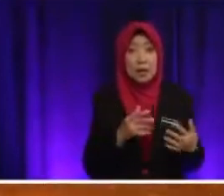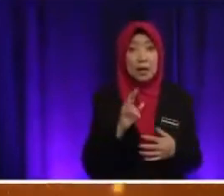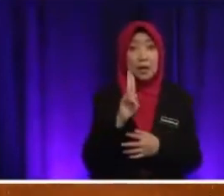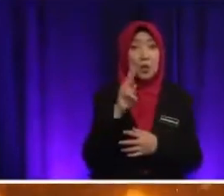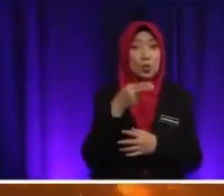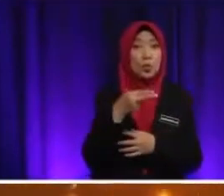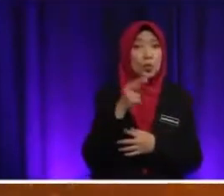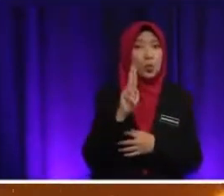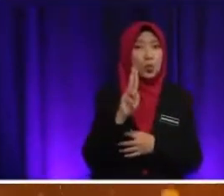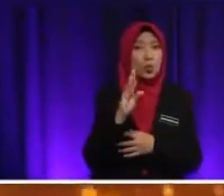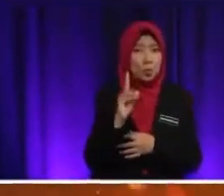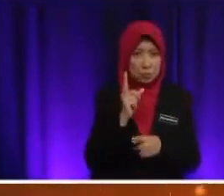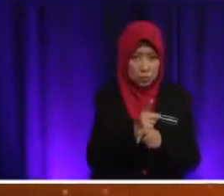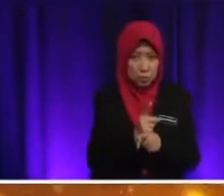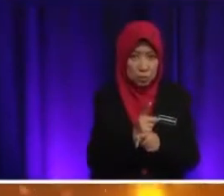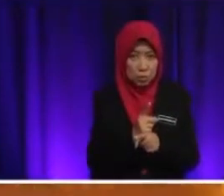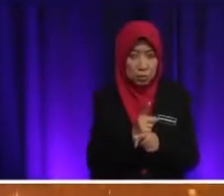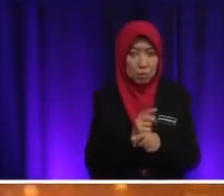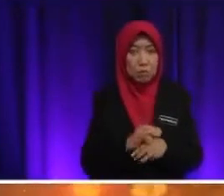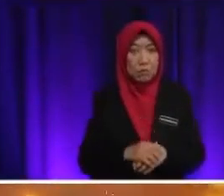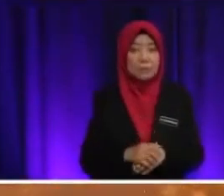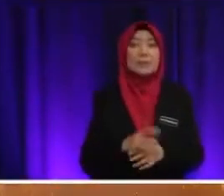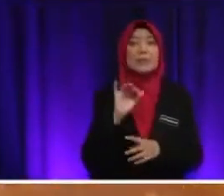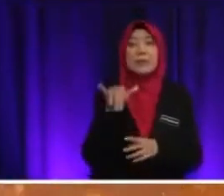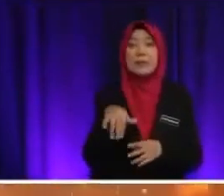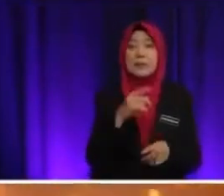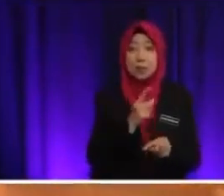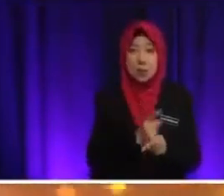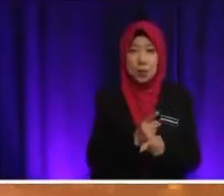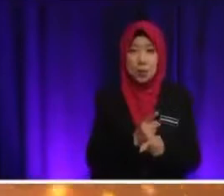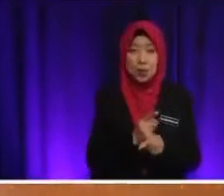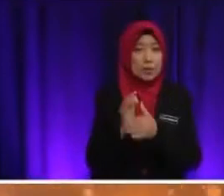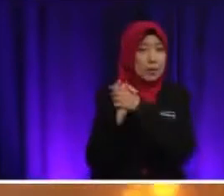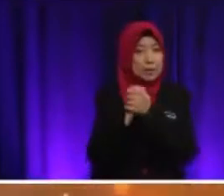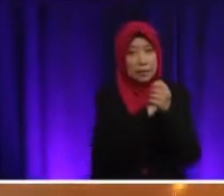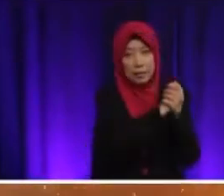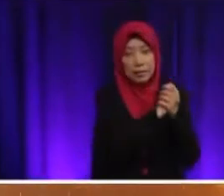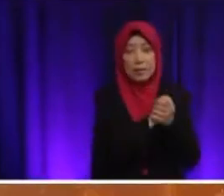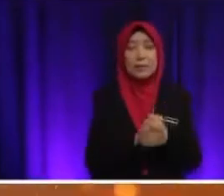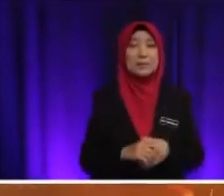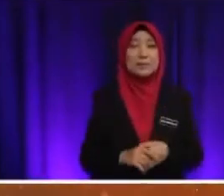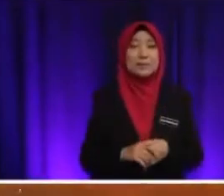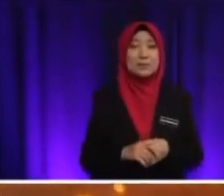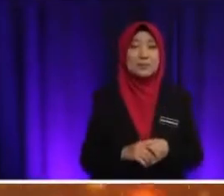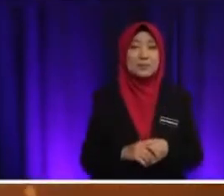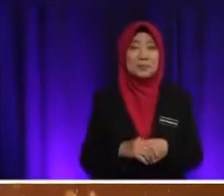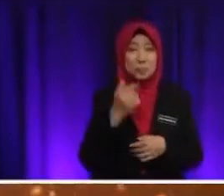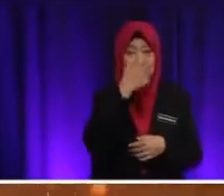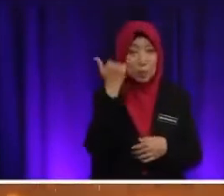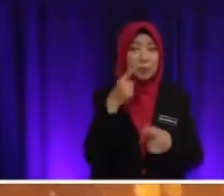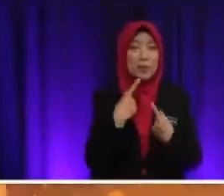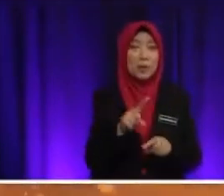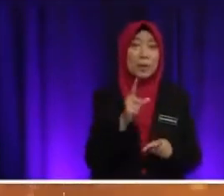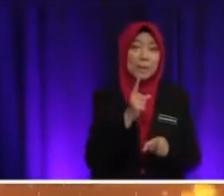Masya Allah. Peperangan Uhud. Betul ke, Ustaz? Lah. Okey, yeah, tahniah juga kepada Syafiza. Okey, okay. Tahniah